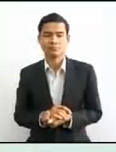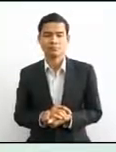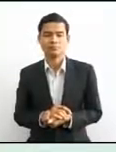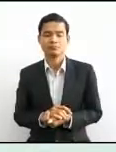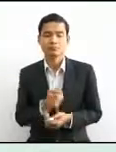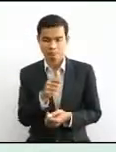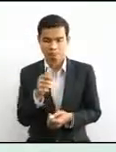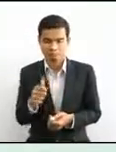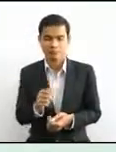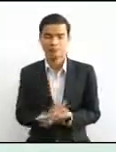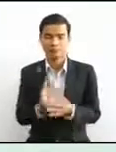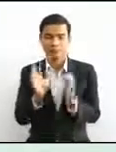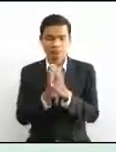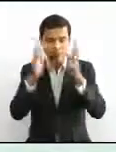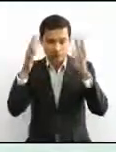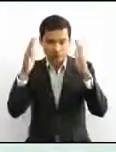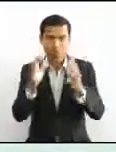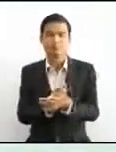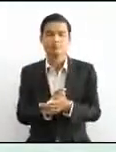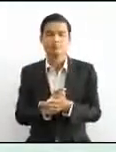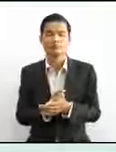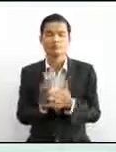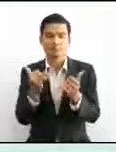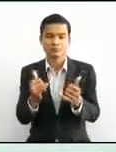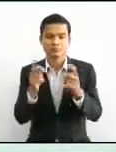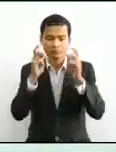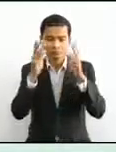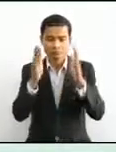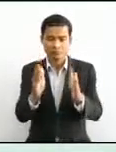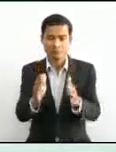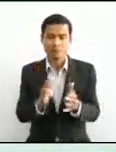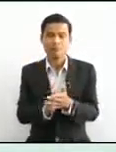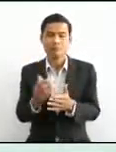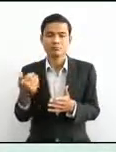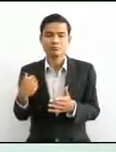chà lo na con ấp ấp sát tờ chà lấy nè kêu